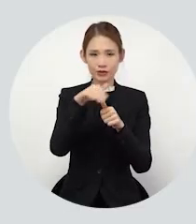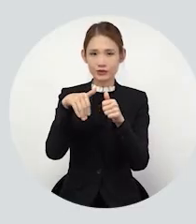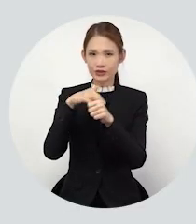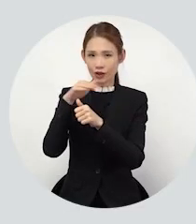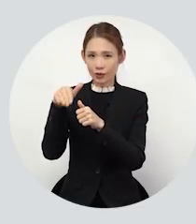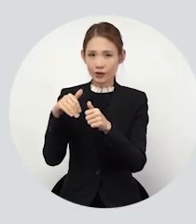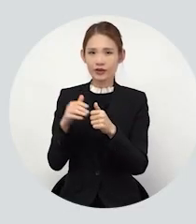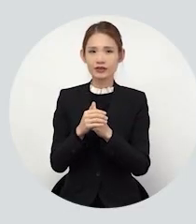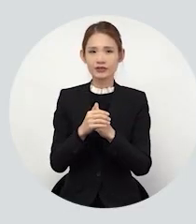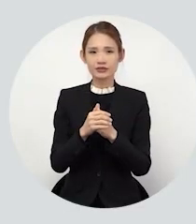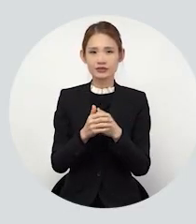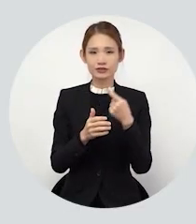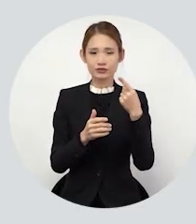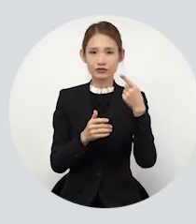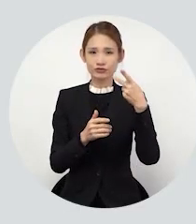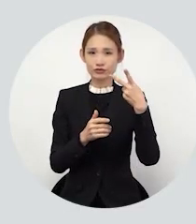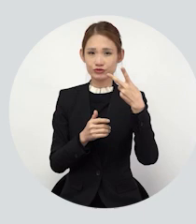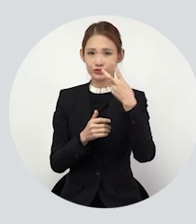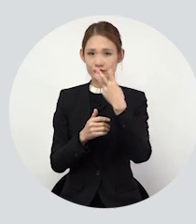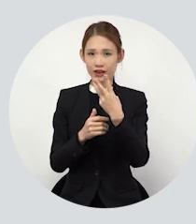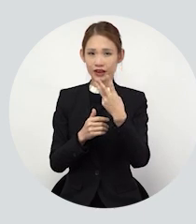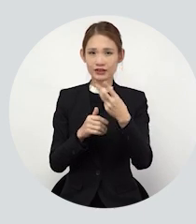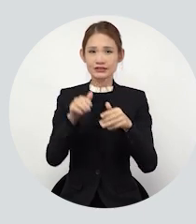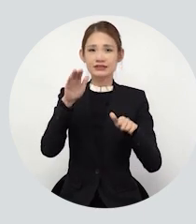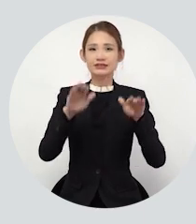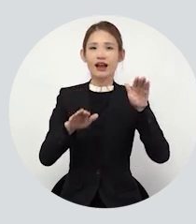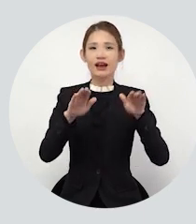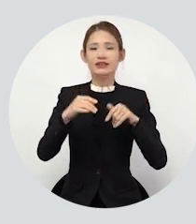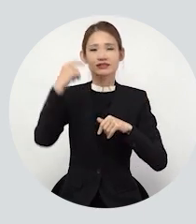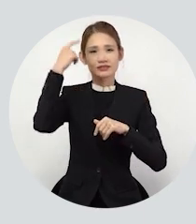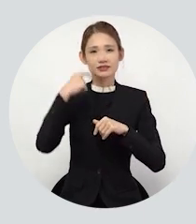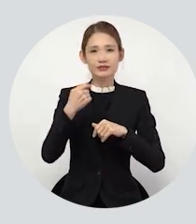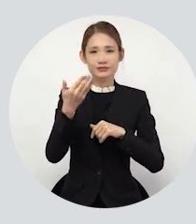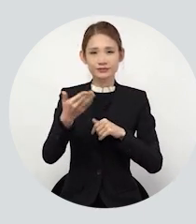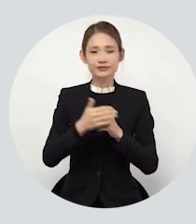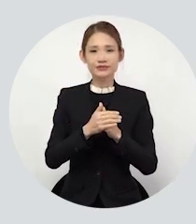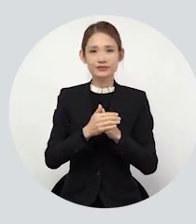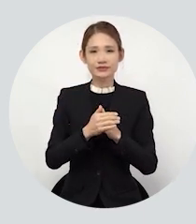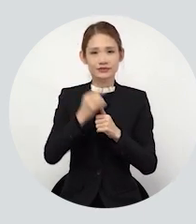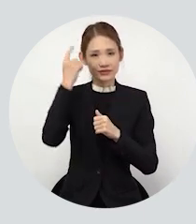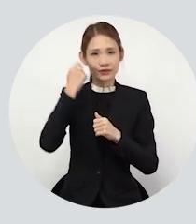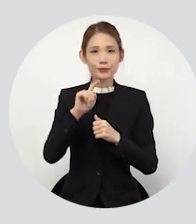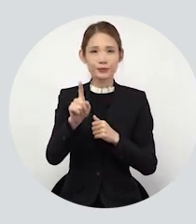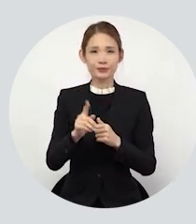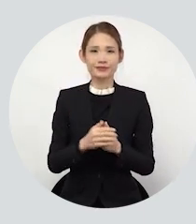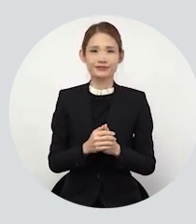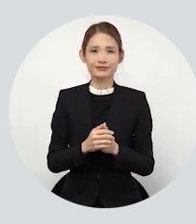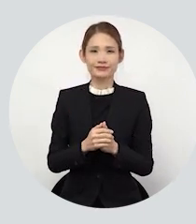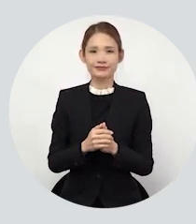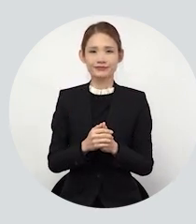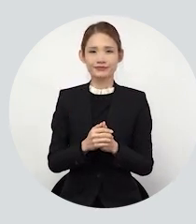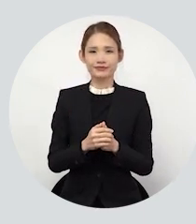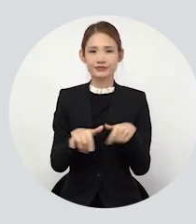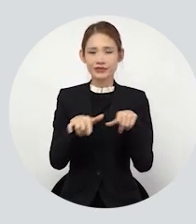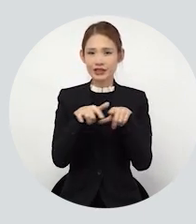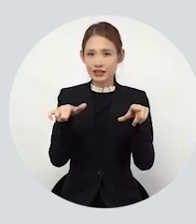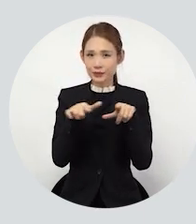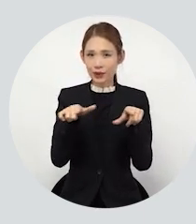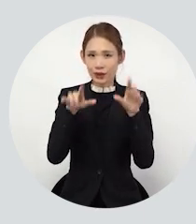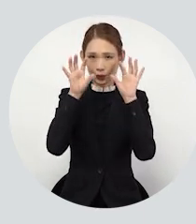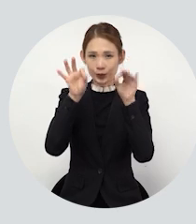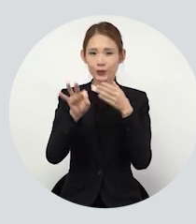자, 이런 상황들에서 이 세 개의 그림의 어떤 차이점이 저는 느껴지는데 현학 씨도 뭔가 조금 느껴지시나요?